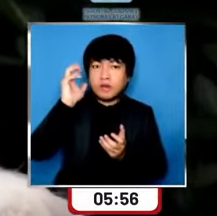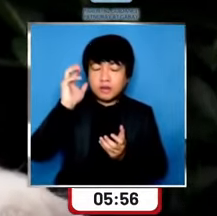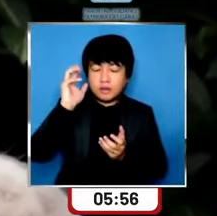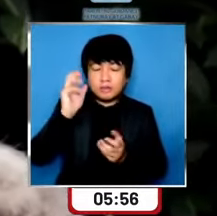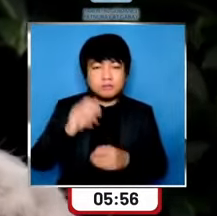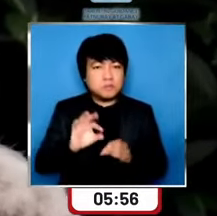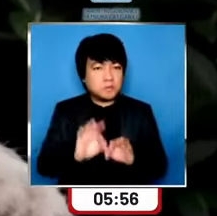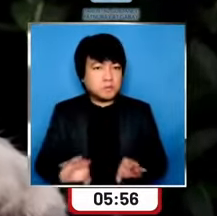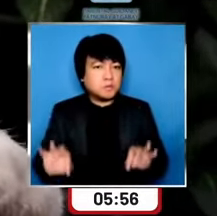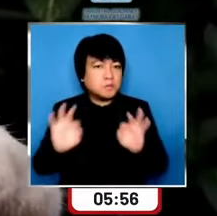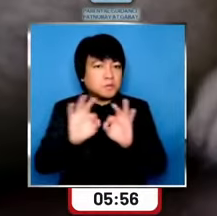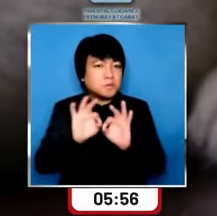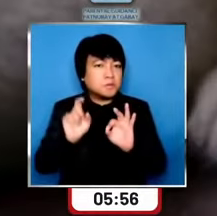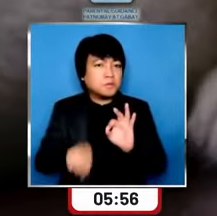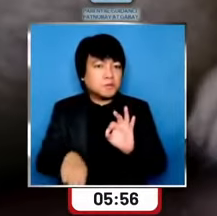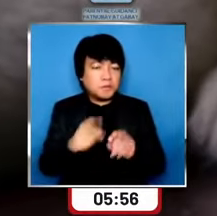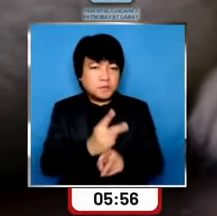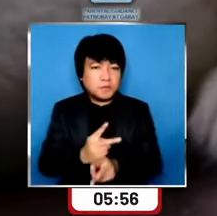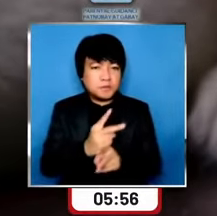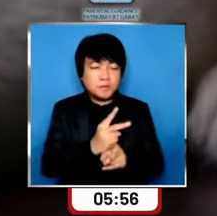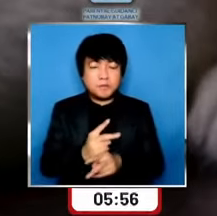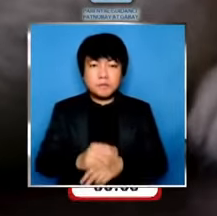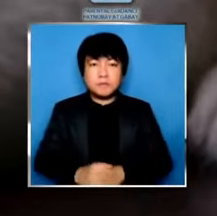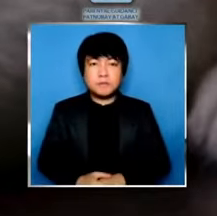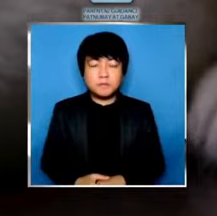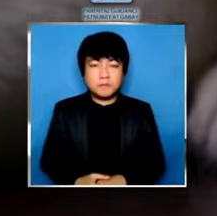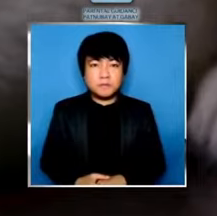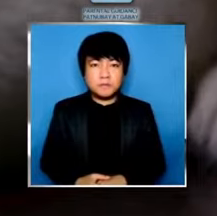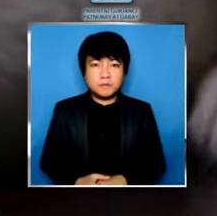ang pangangalaga sa mga ito.